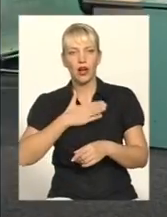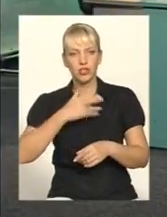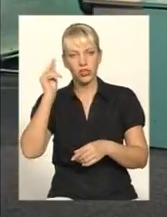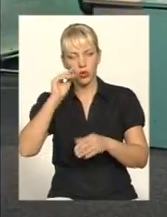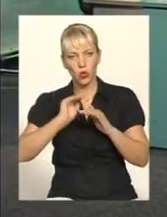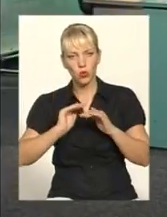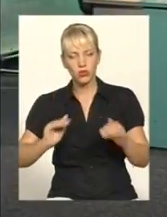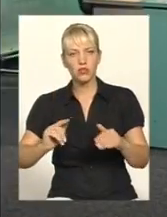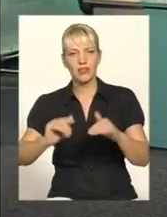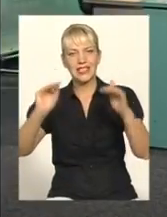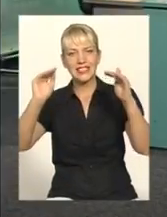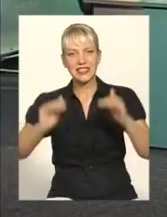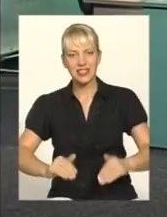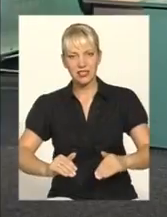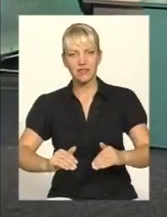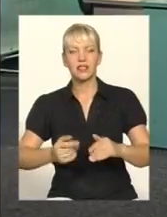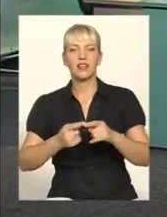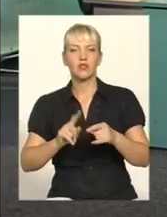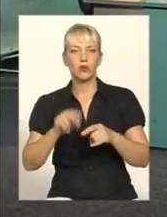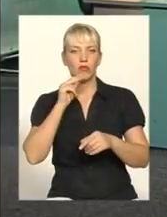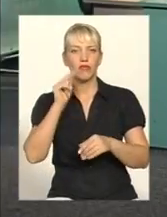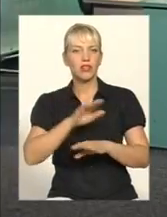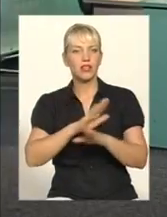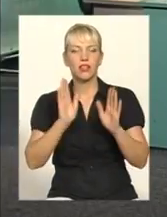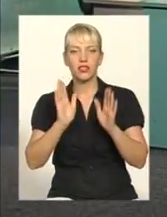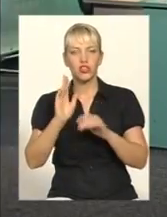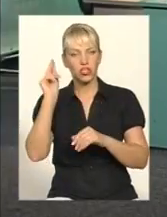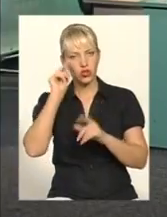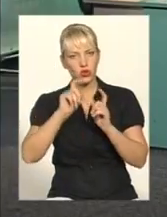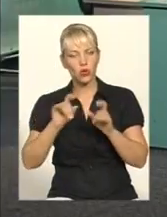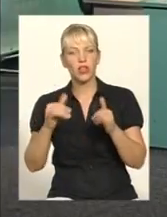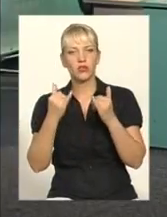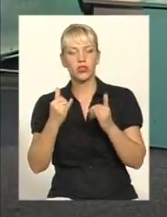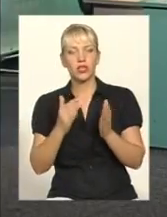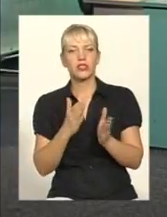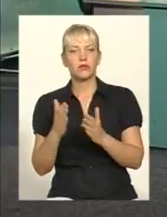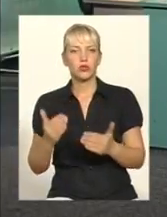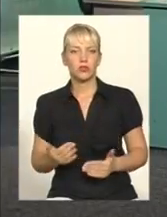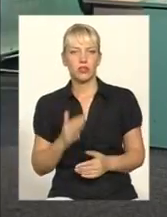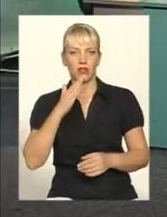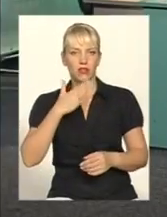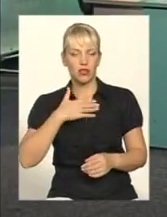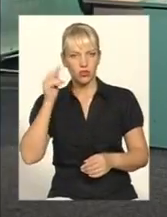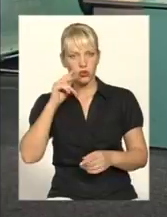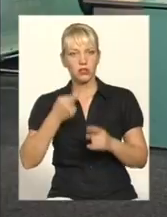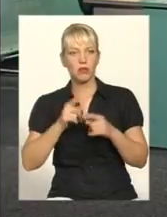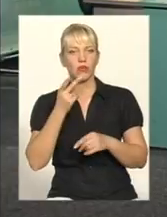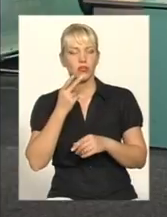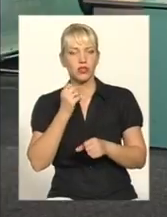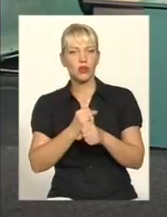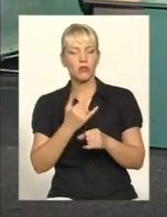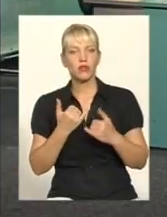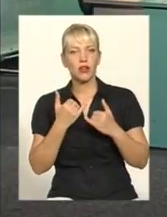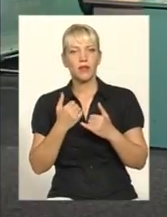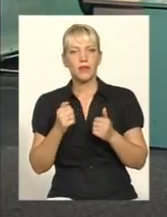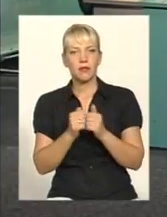значно знизився. Повірте, що в цьому винна не лише школа, але й сучасний спосіб життя наших учнів. Це постійна робота біля комп'ютера, це